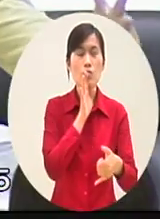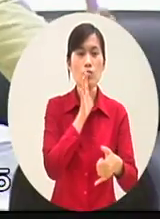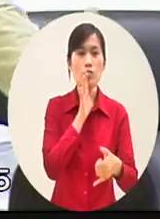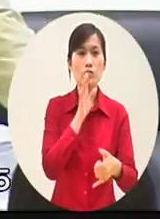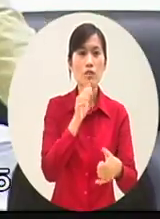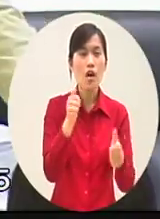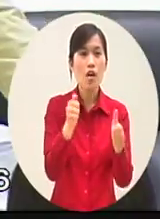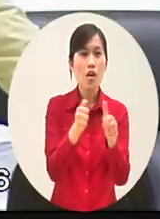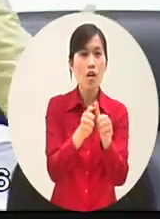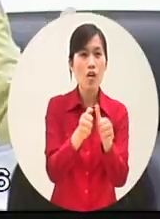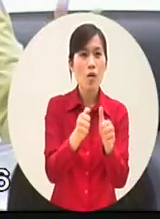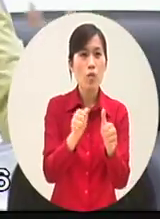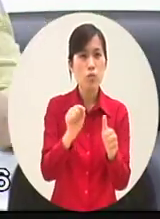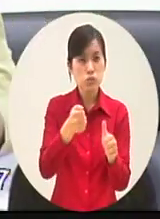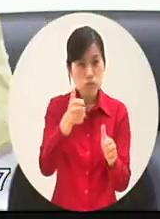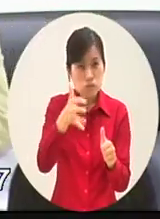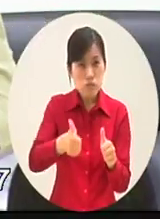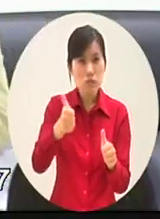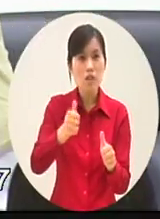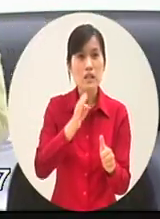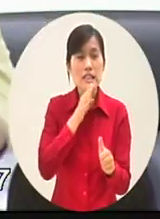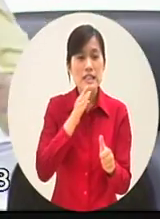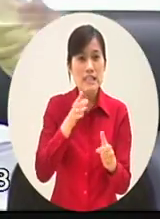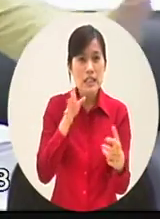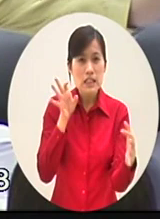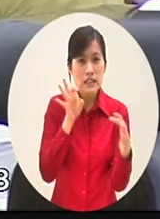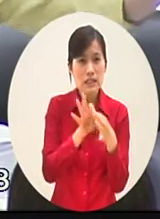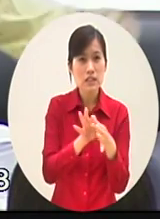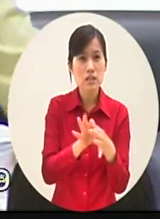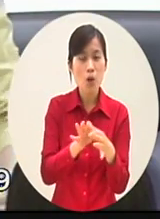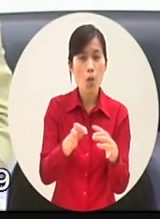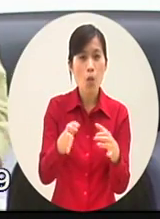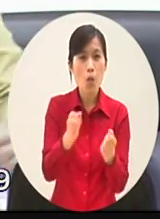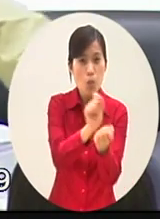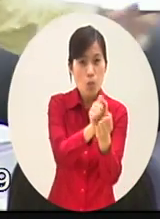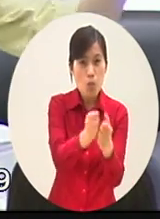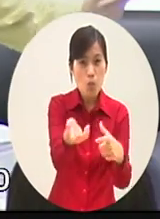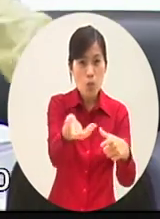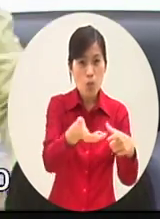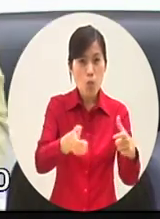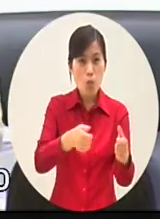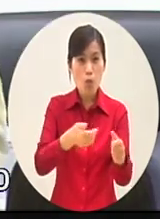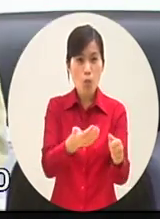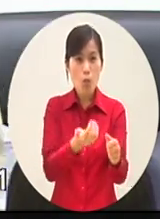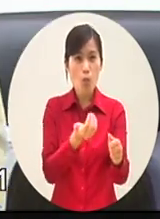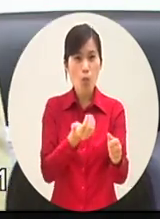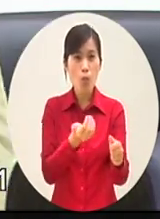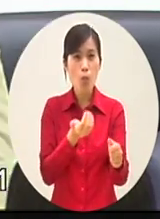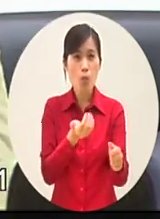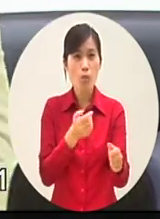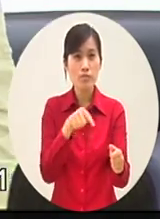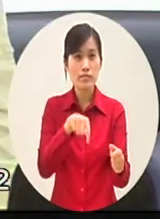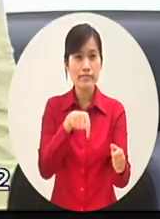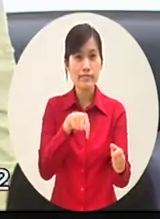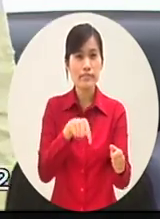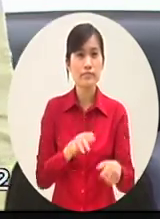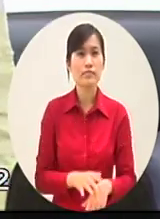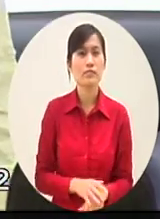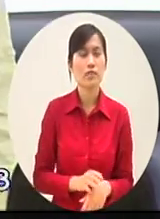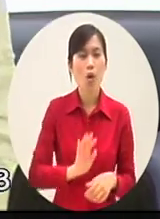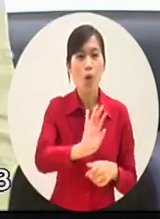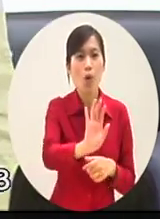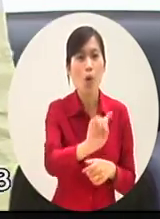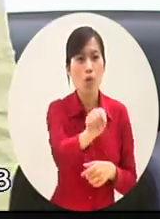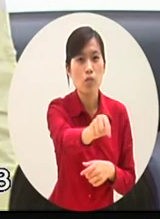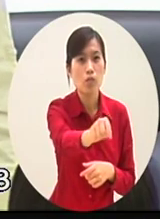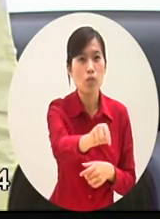在那个澄清湖后面的那一段最那个？ 那较早路底。 有可